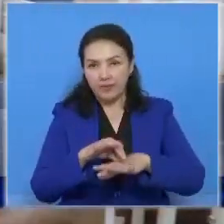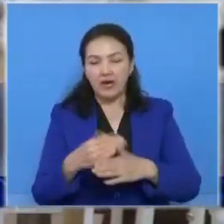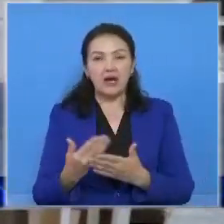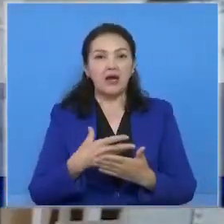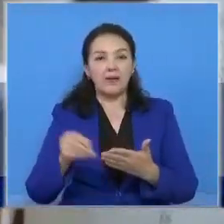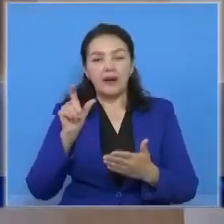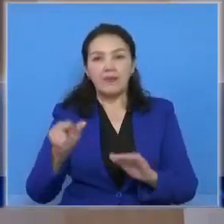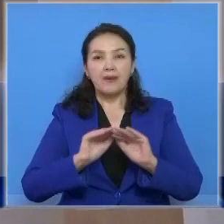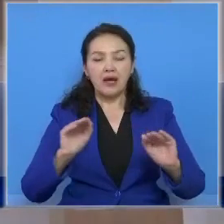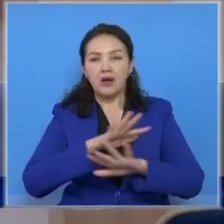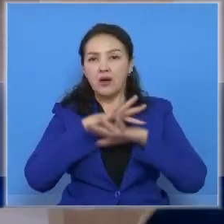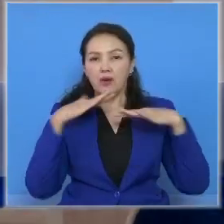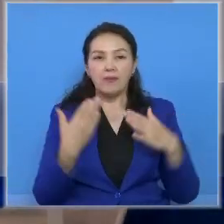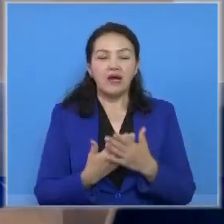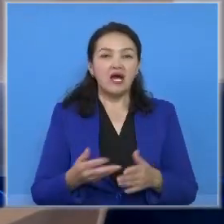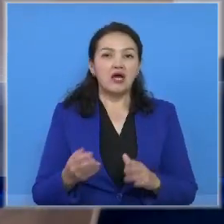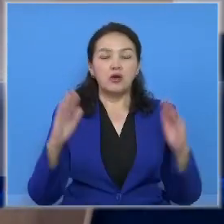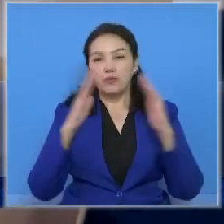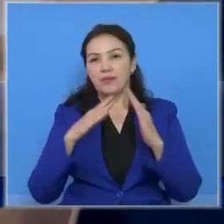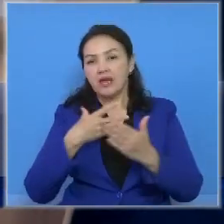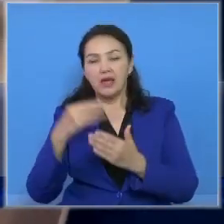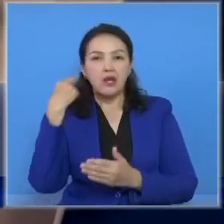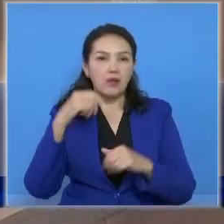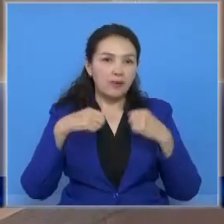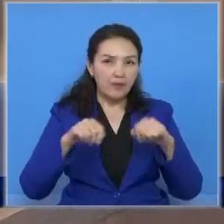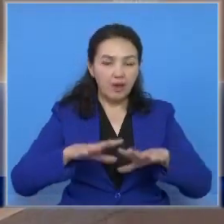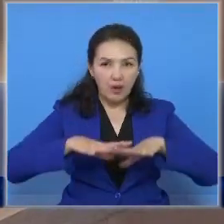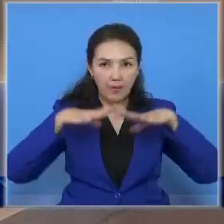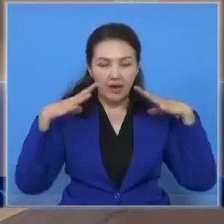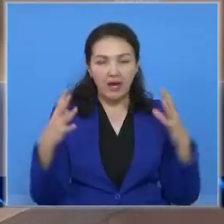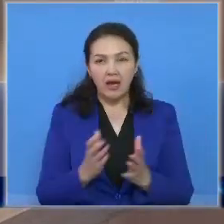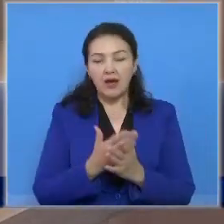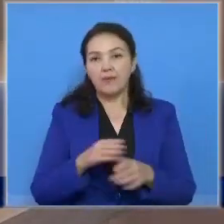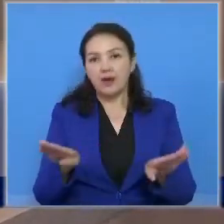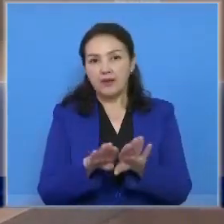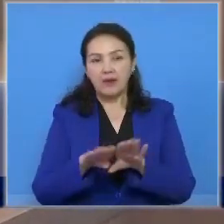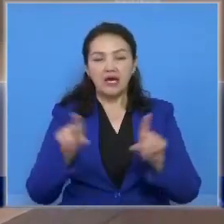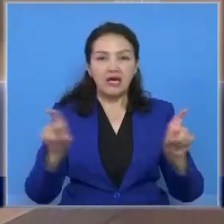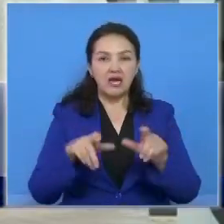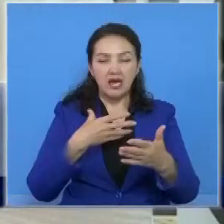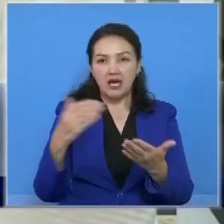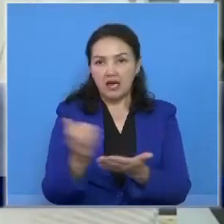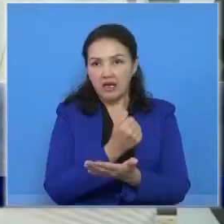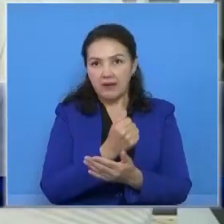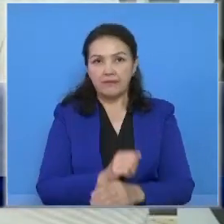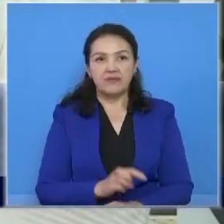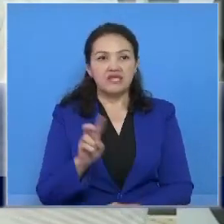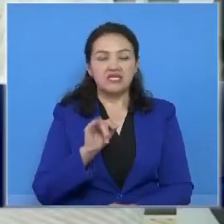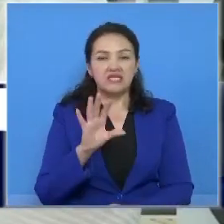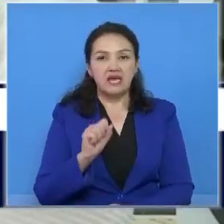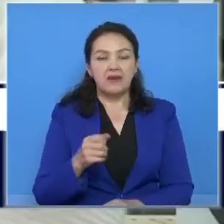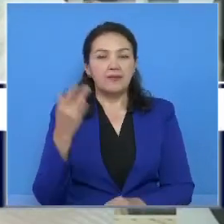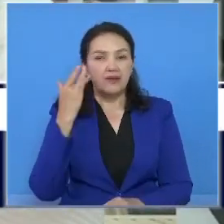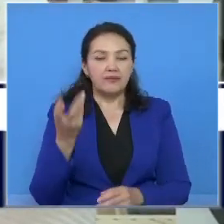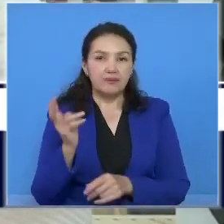Тұтынушылар арасында балалар көп. Өйткені үй мен кеңсеге арналған сапалы өнімдерді үлкендердің басым бөлігі дәл осы Зета дүкенінен табады. Зета магазинінің